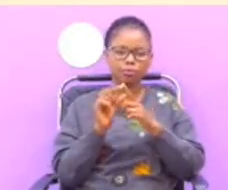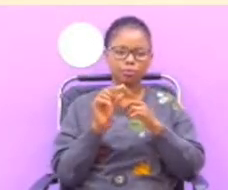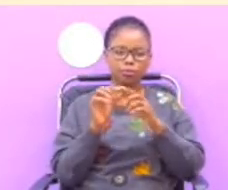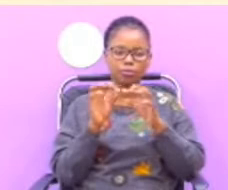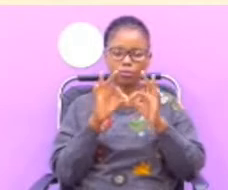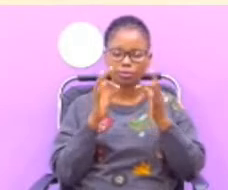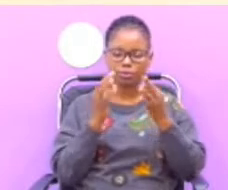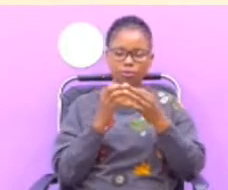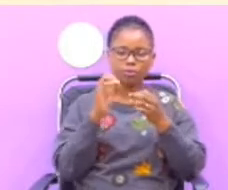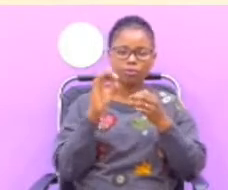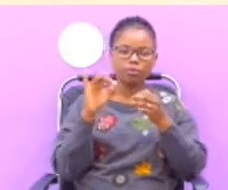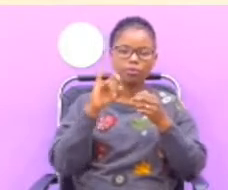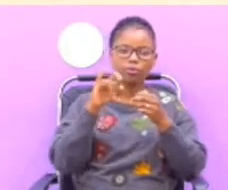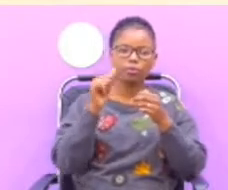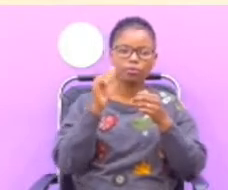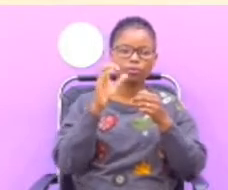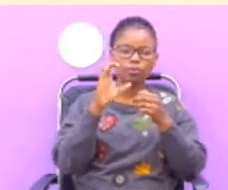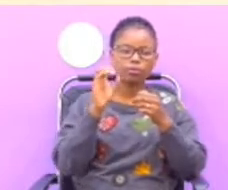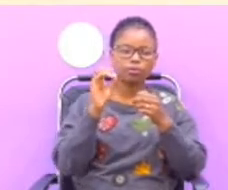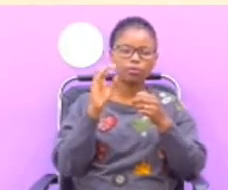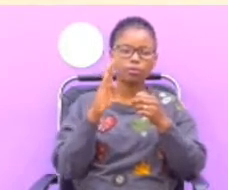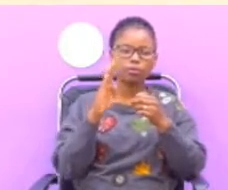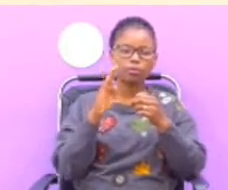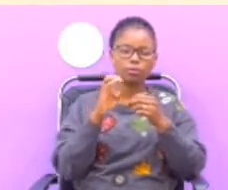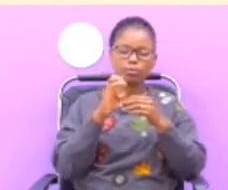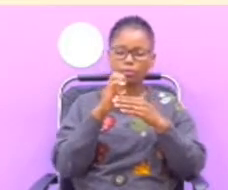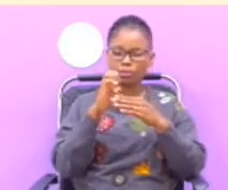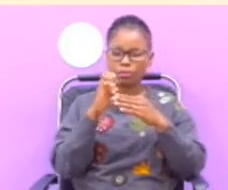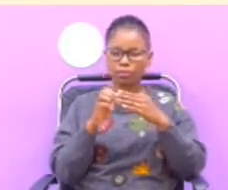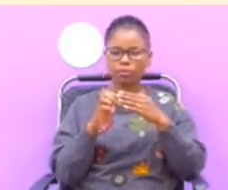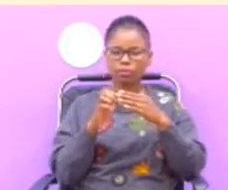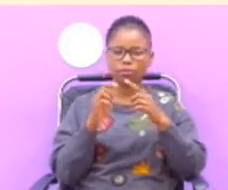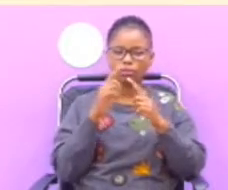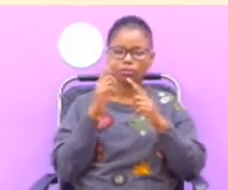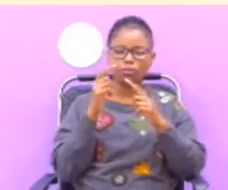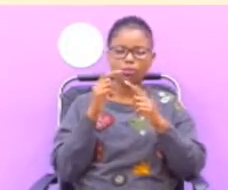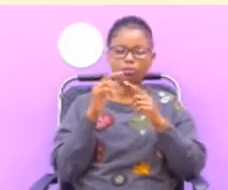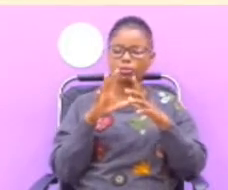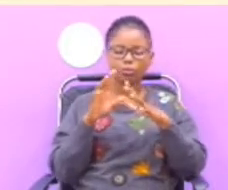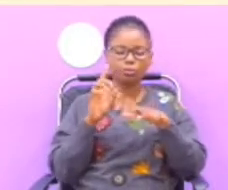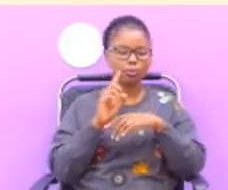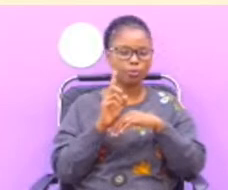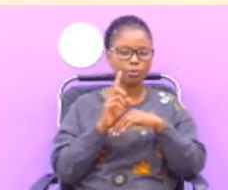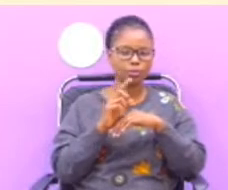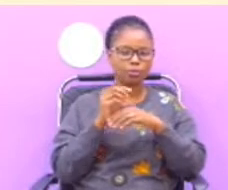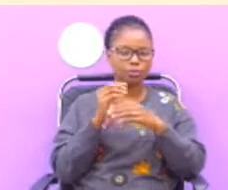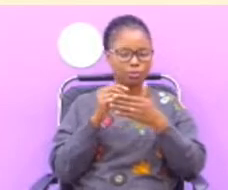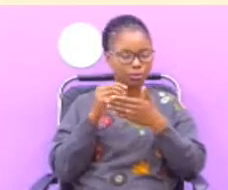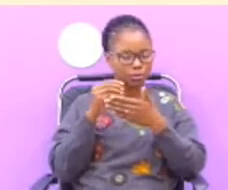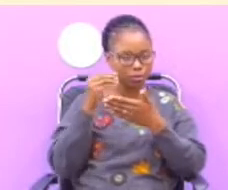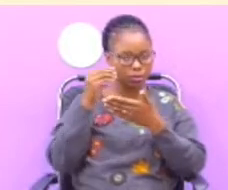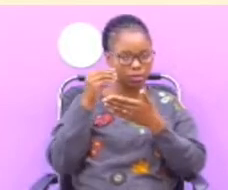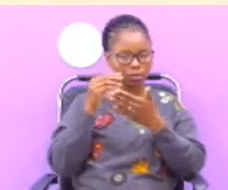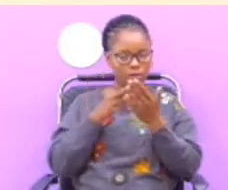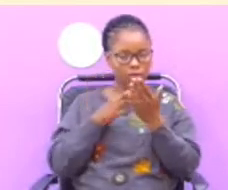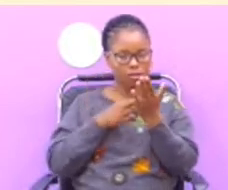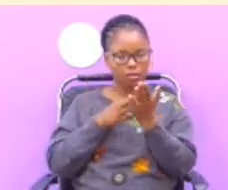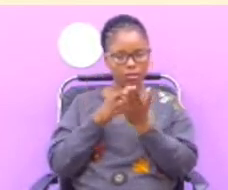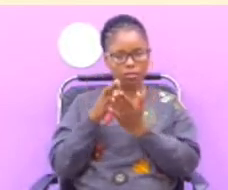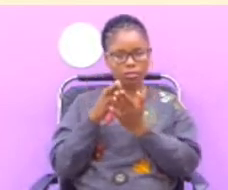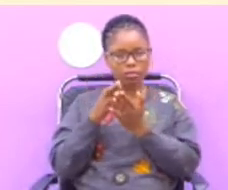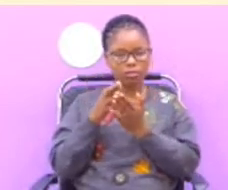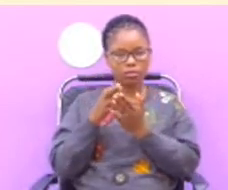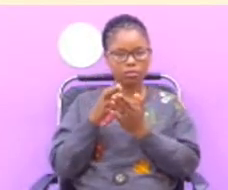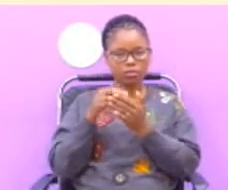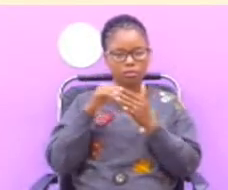yo ndikamĩnina o kũmanina, tondũ nĩ andũ amũre, nĩ andũ atherie. Ũguo ũngĩkorwo wĩ thĩinĩ wa mbarĩ